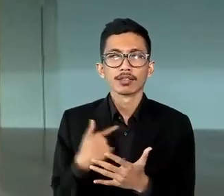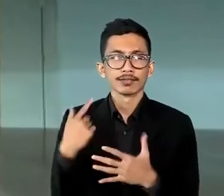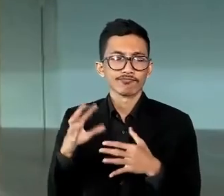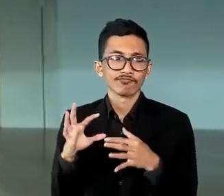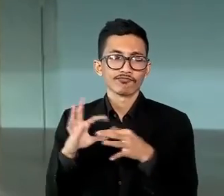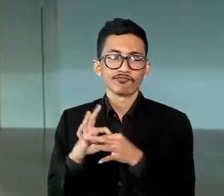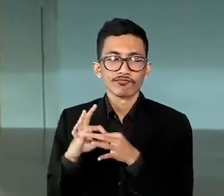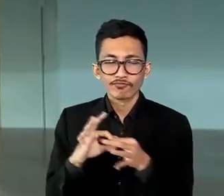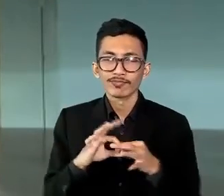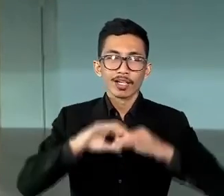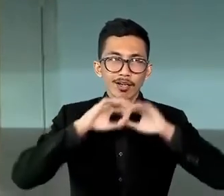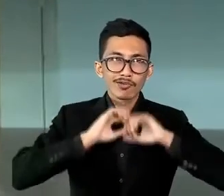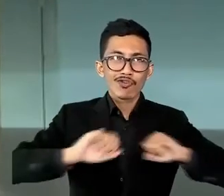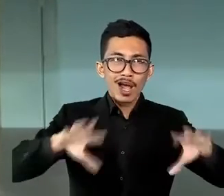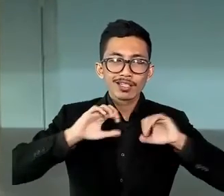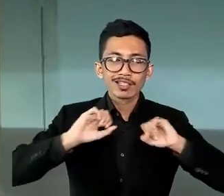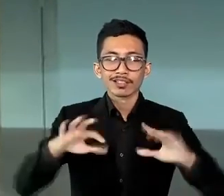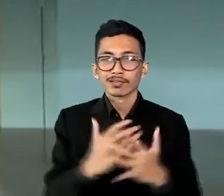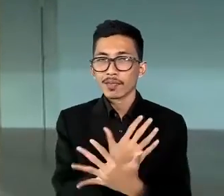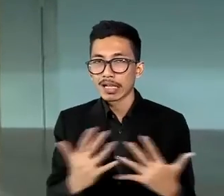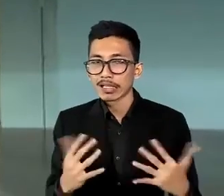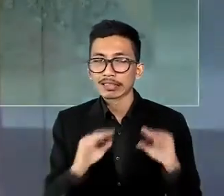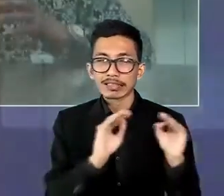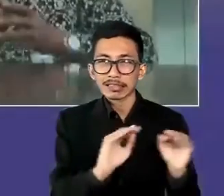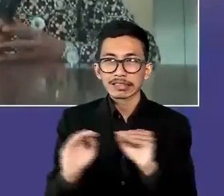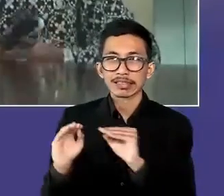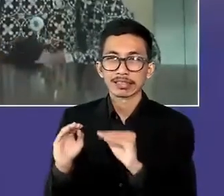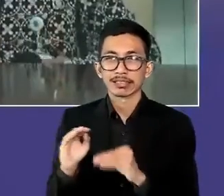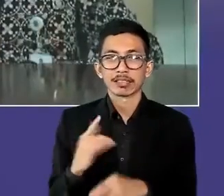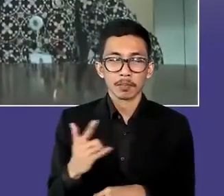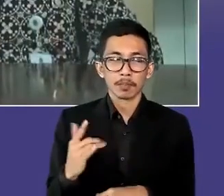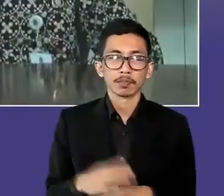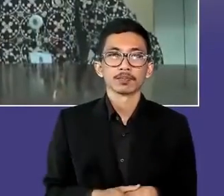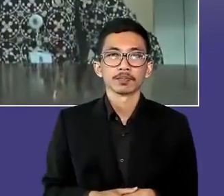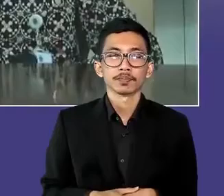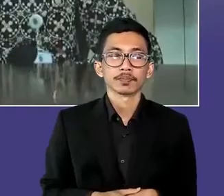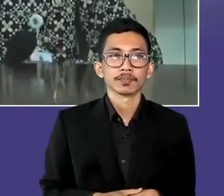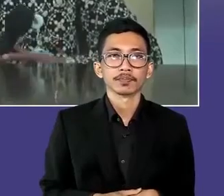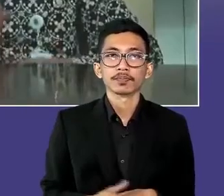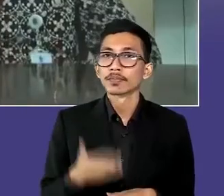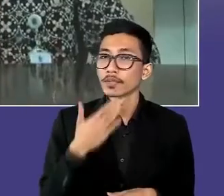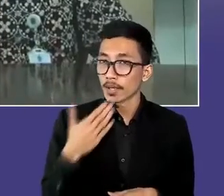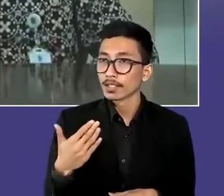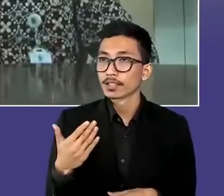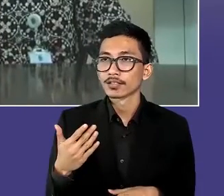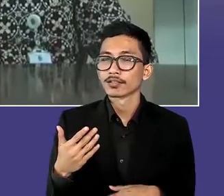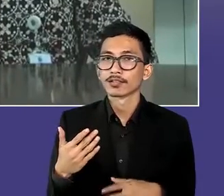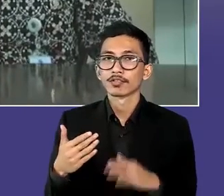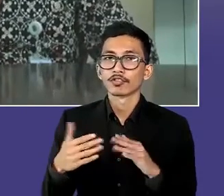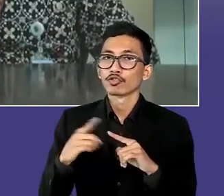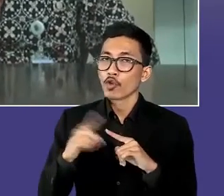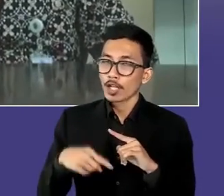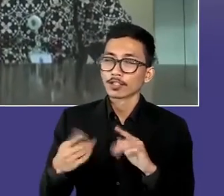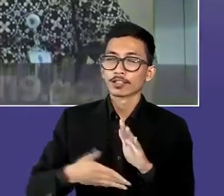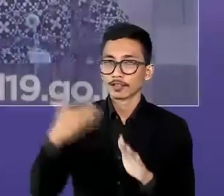selalu memberikan edukasi terhadap masyarakat terus. Itu Mas. Baik, terima kasih Pak Bupati. Silakan melanjutkan tugas kembali. Terima kasih